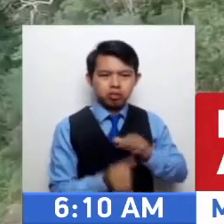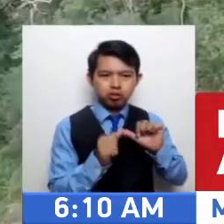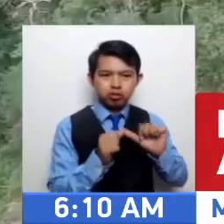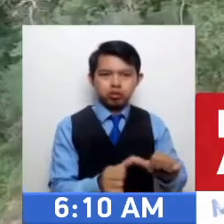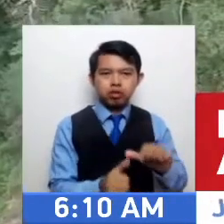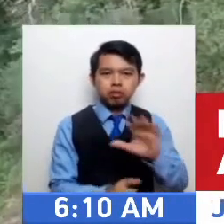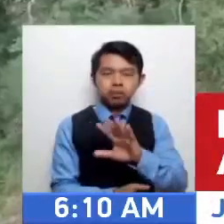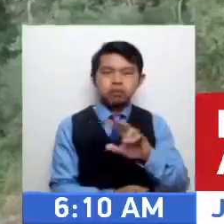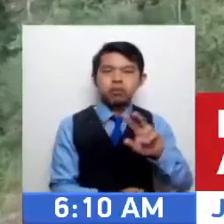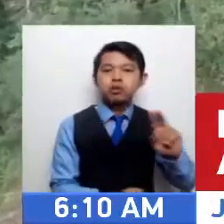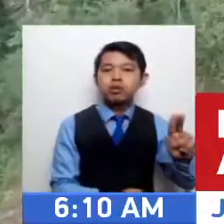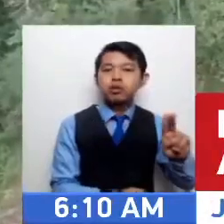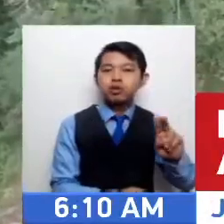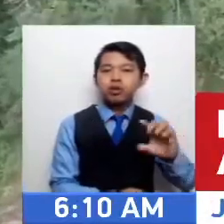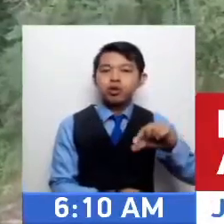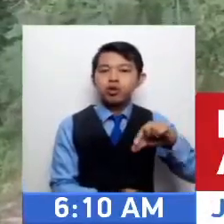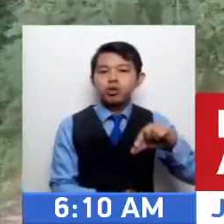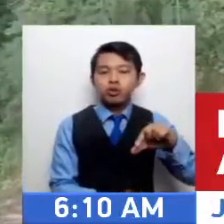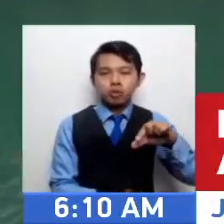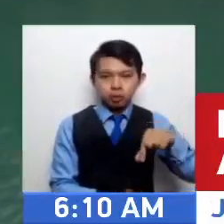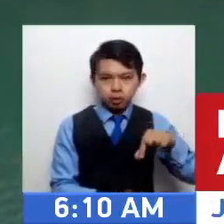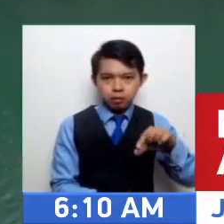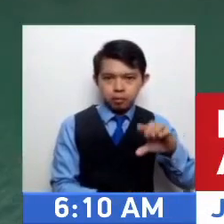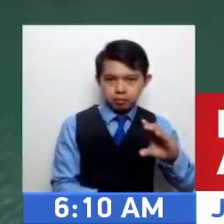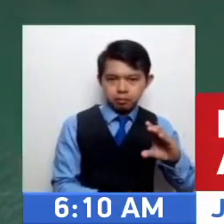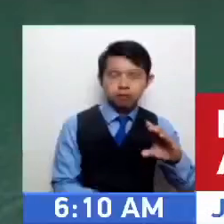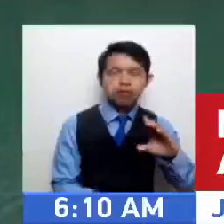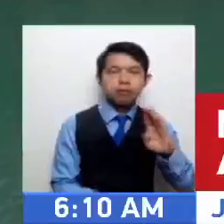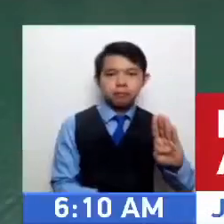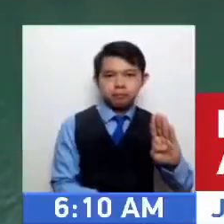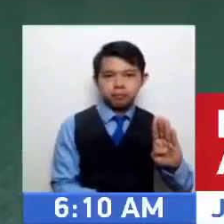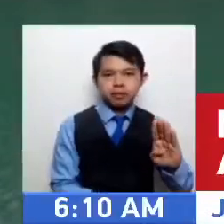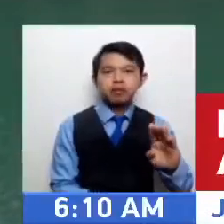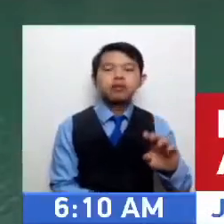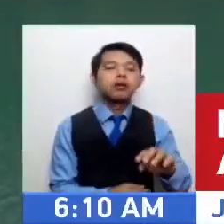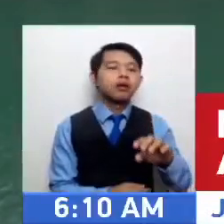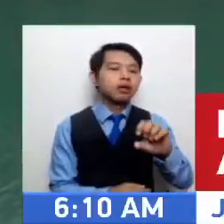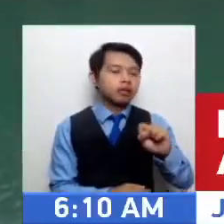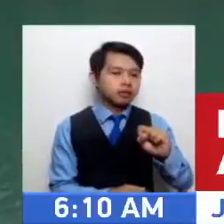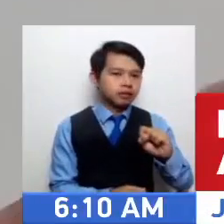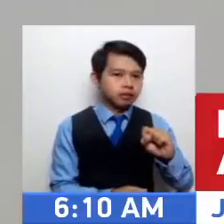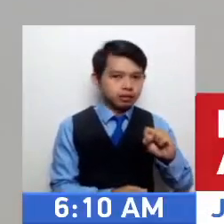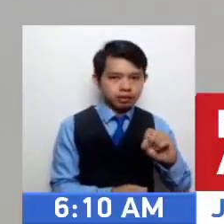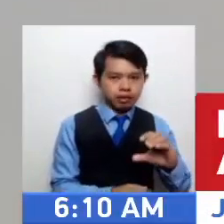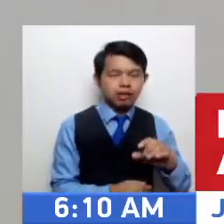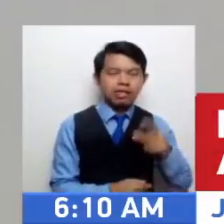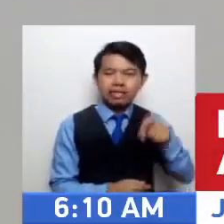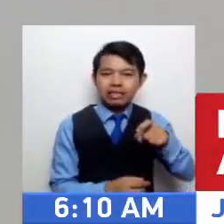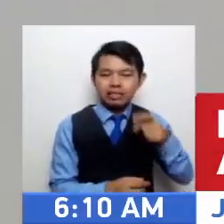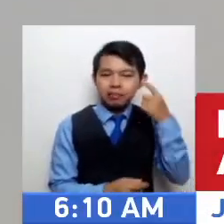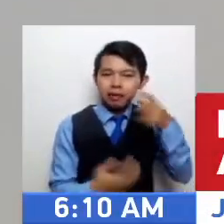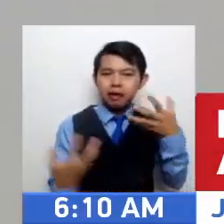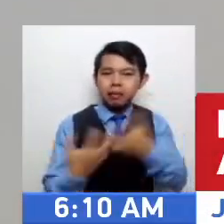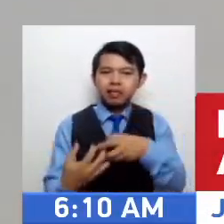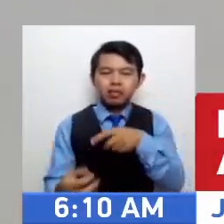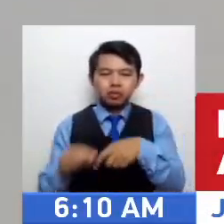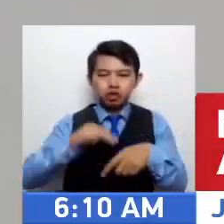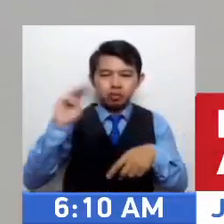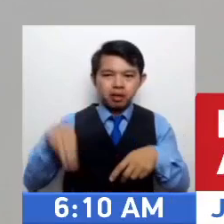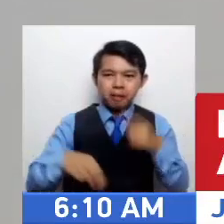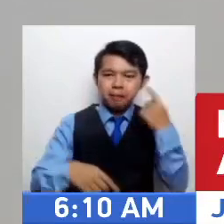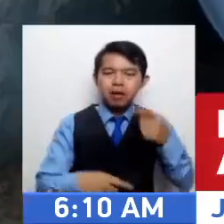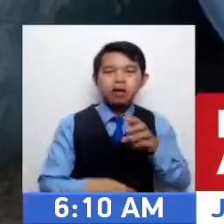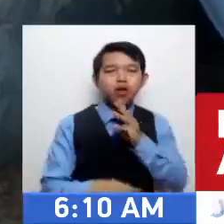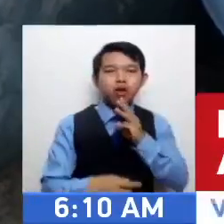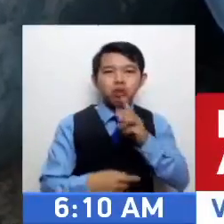tubig mula sa Angat Dam. Yan daw kasi ang kailangan alokasyon sa buong Metro Manila para hindi magkaroon ng water service interruptions. Nitong Abril,